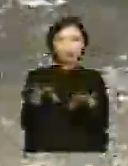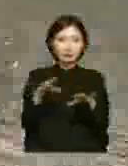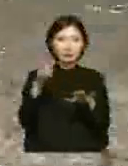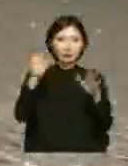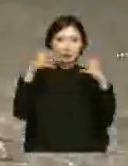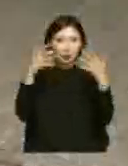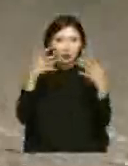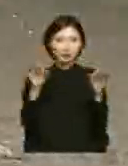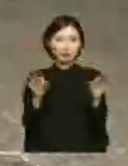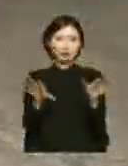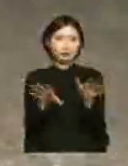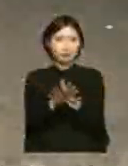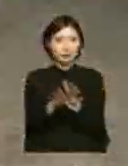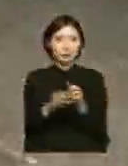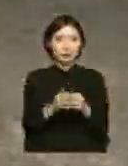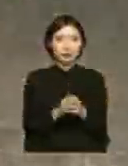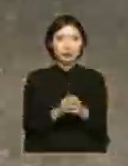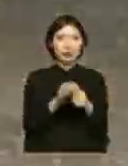잊어봅니다.